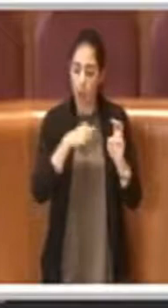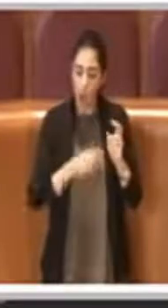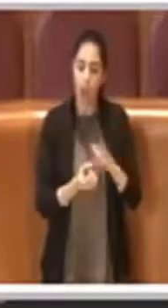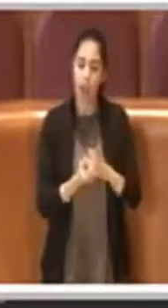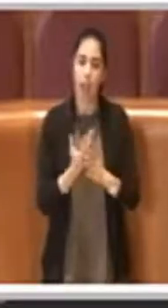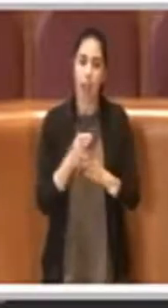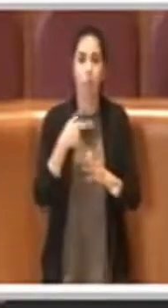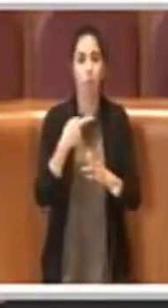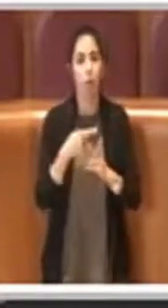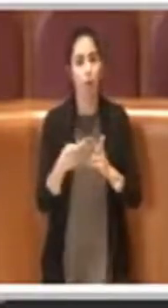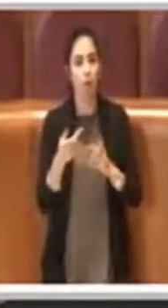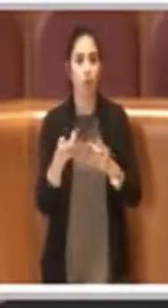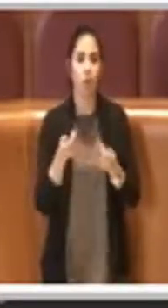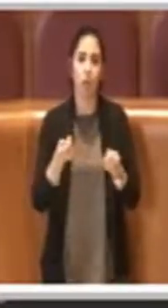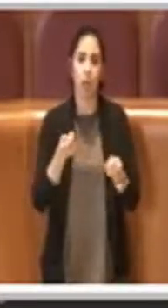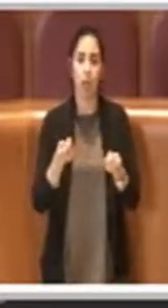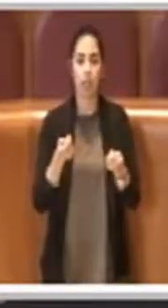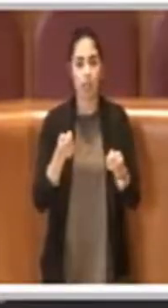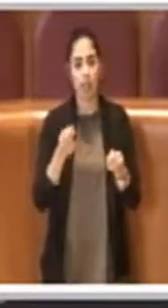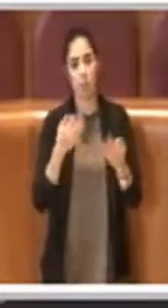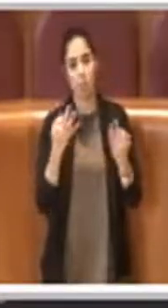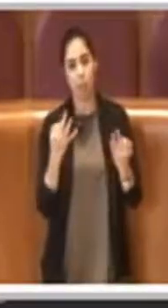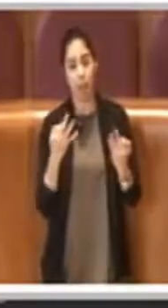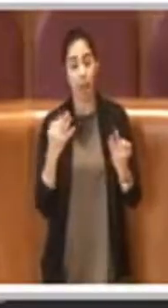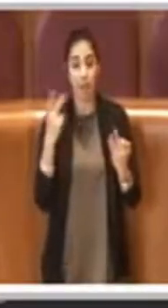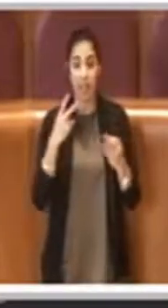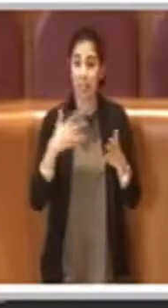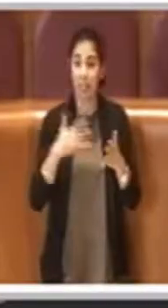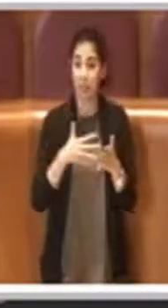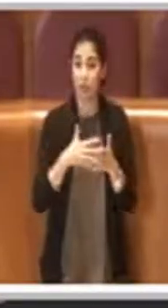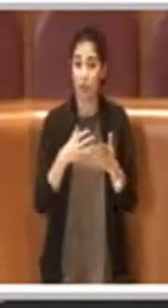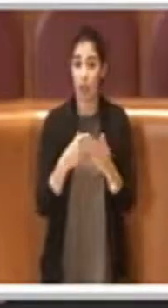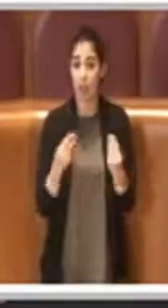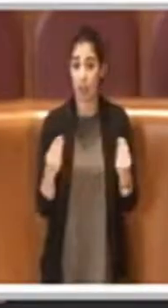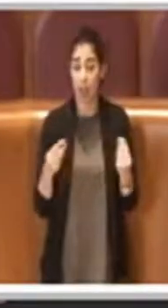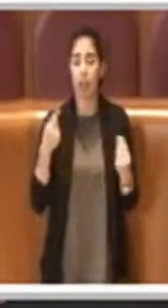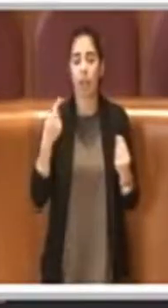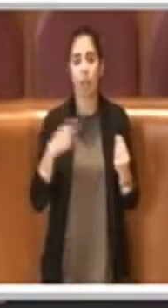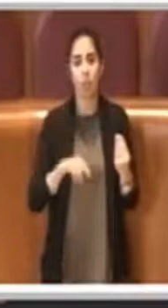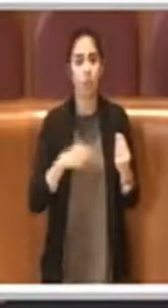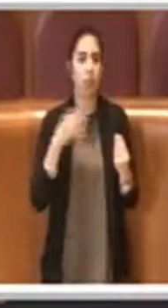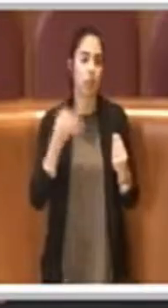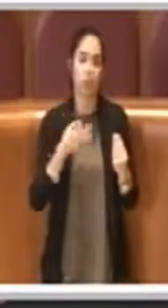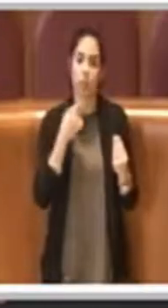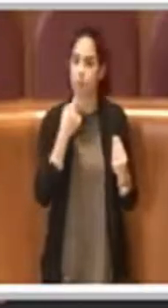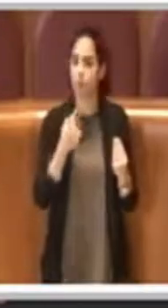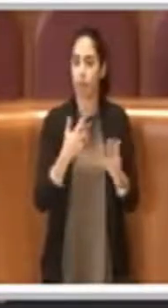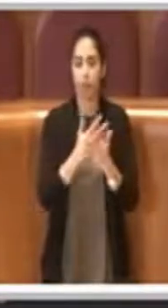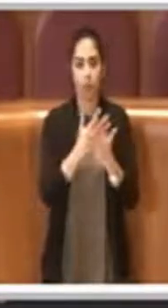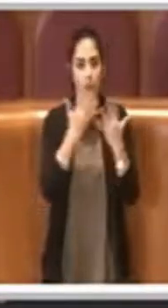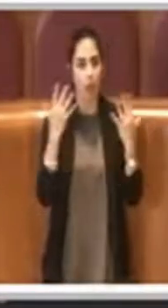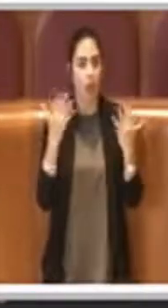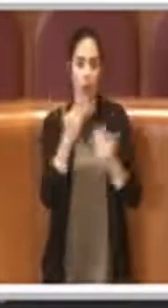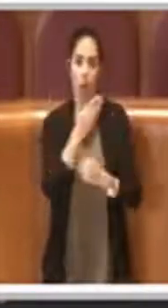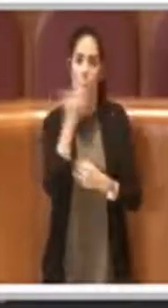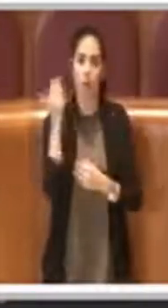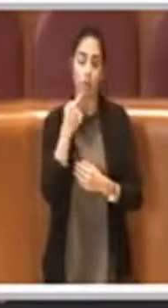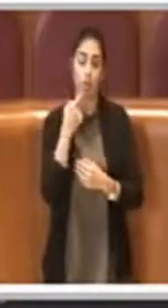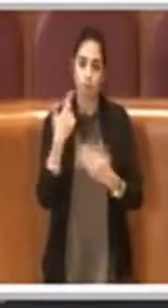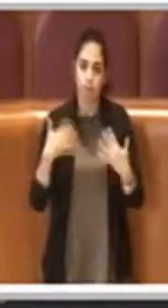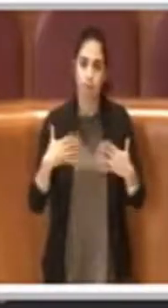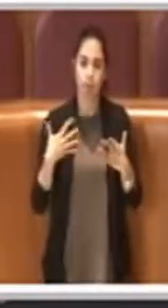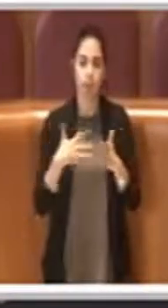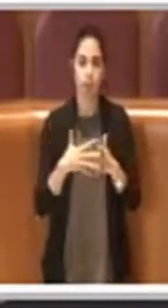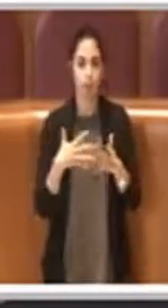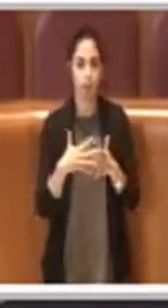al meglio, non senza difficoltà, e questo l'abbiamo sempre ammesso in maniera onesta e ci